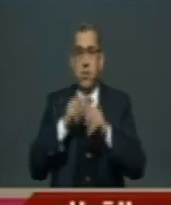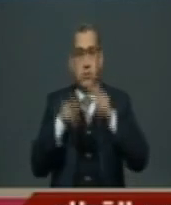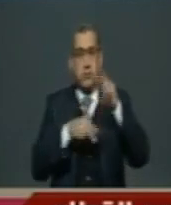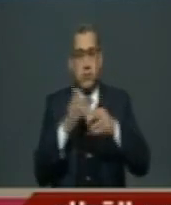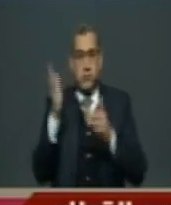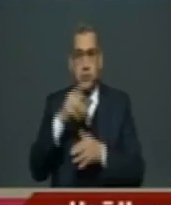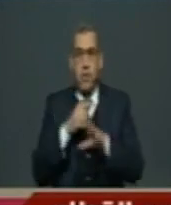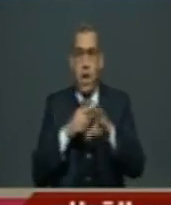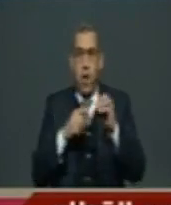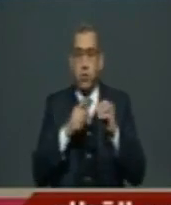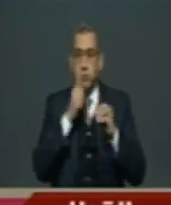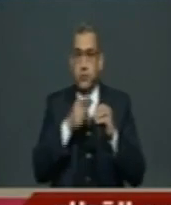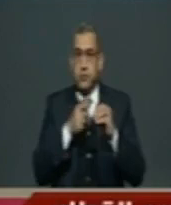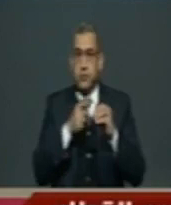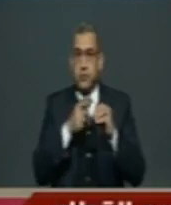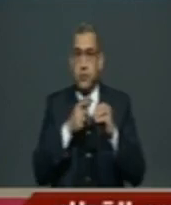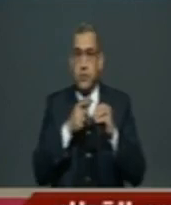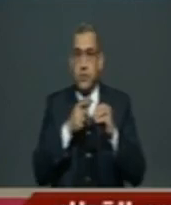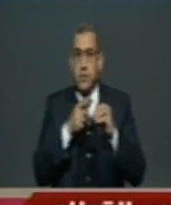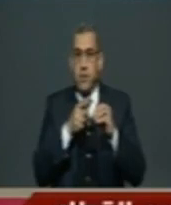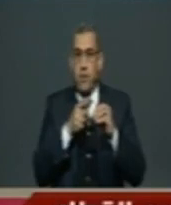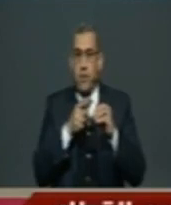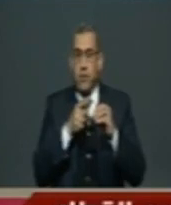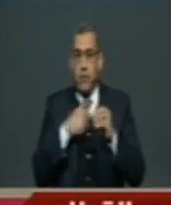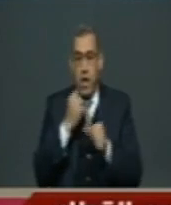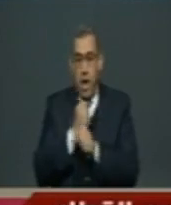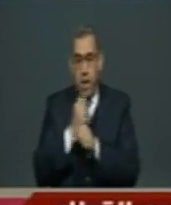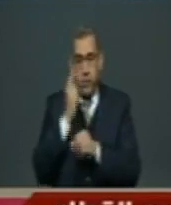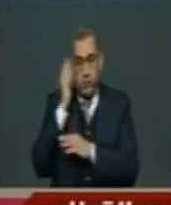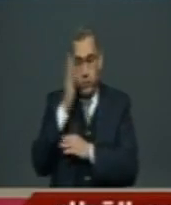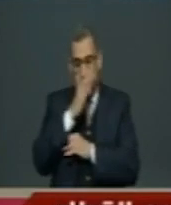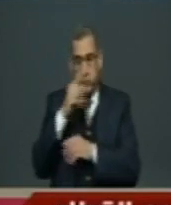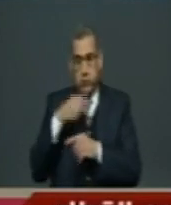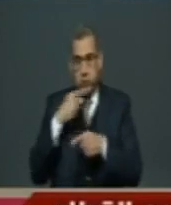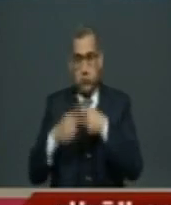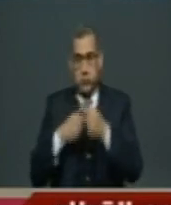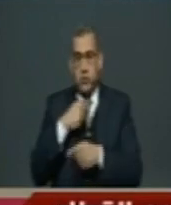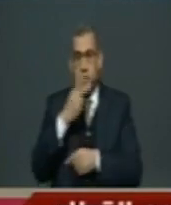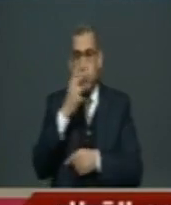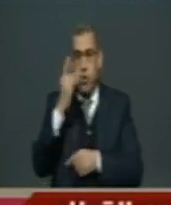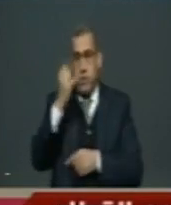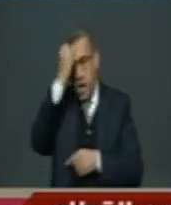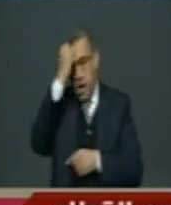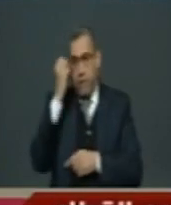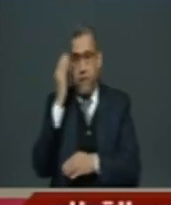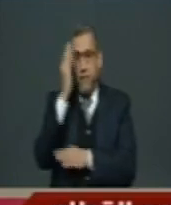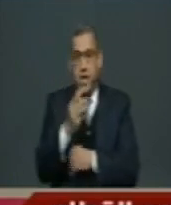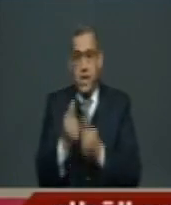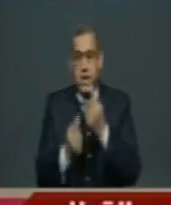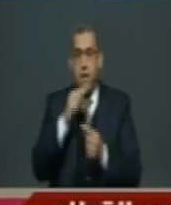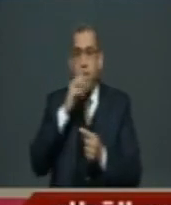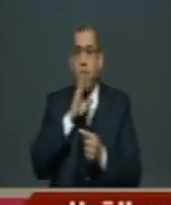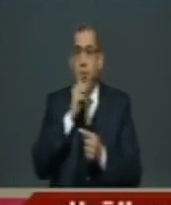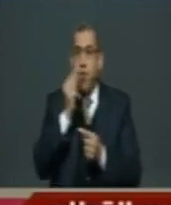احنا يعني شغالين في خطه بنتكلم في 250,000 فدان صويا دلوقتي، والسنه